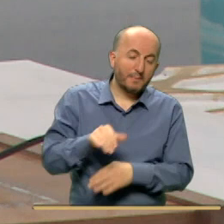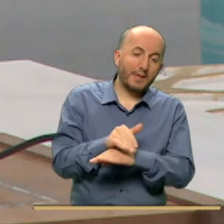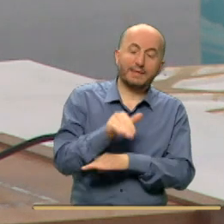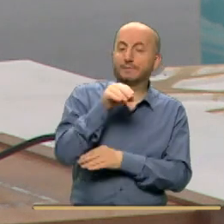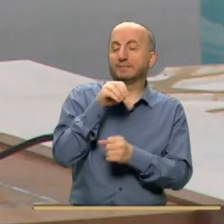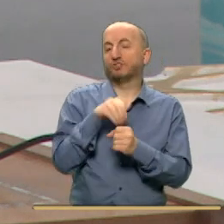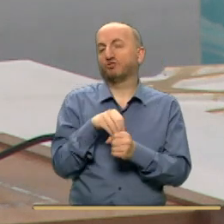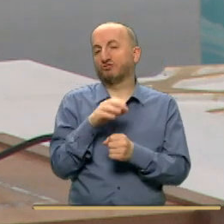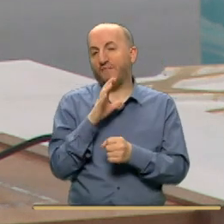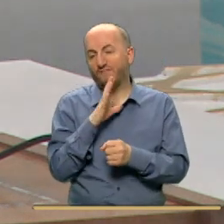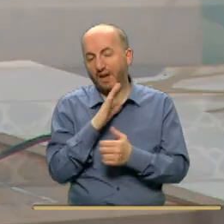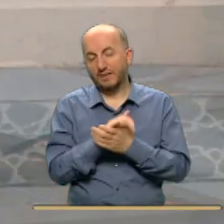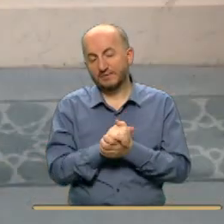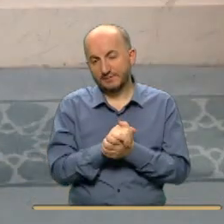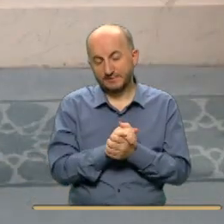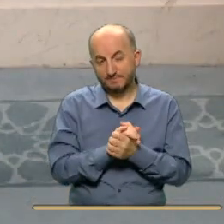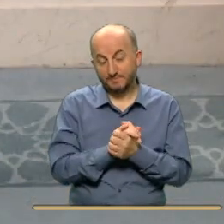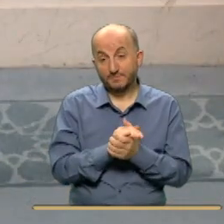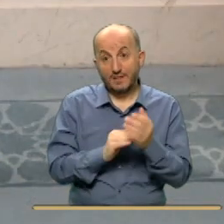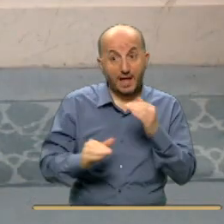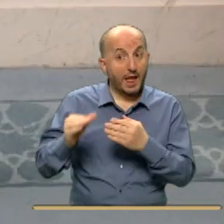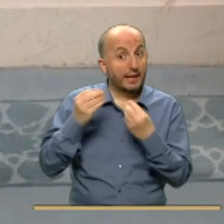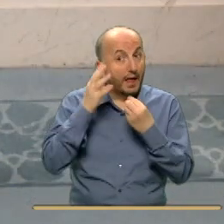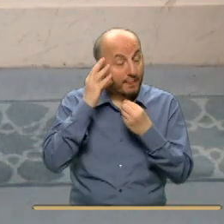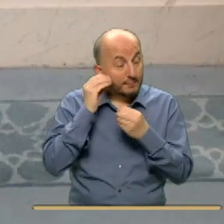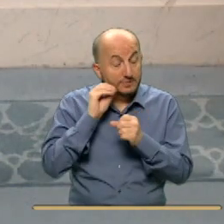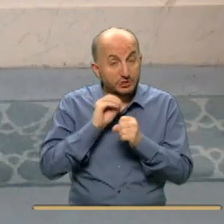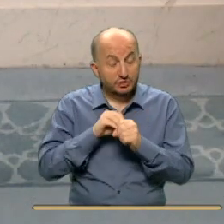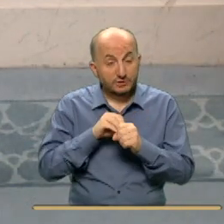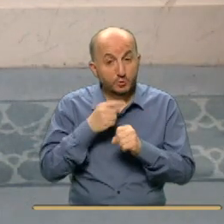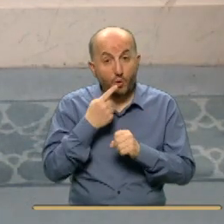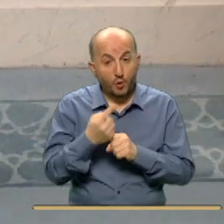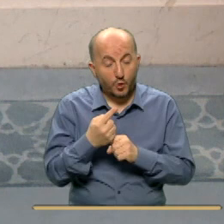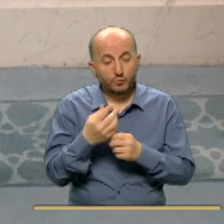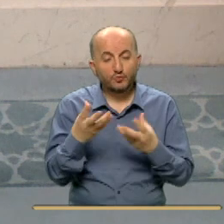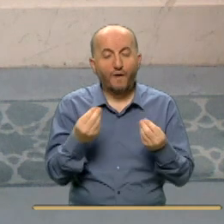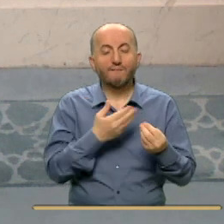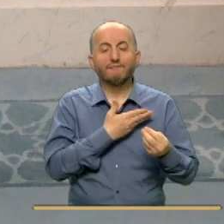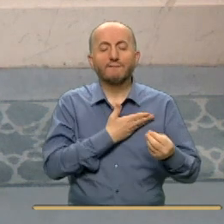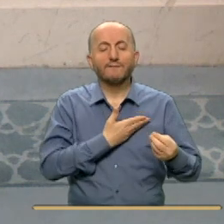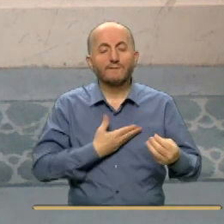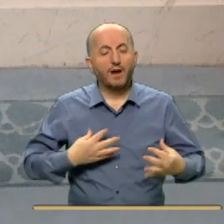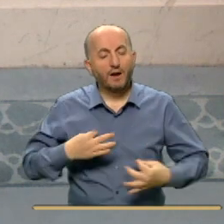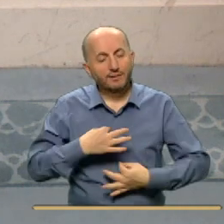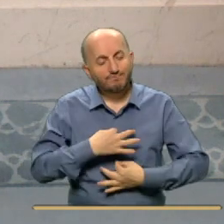şöyle yansıyor, kısmen diyorum, daha iyi anlaşılması adına bunu söylüyorum. Çok sevdiğini, çok saygı duyduğumuz, çok değer